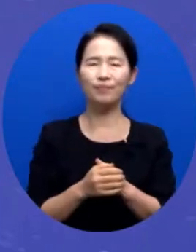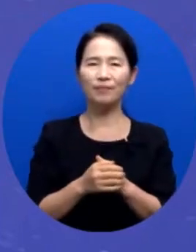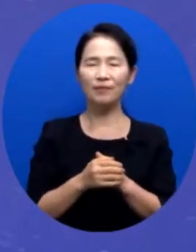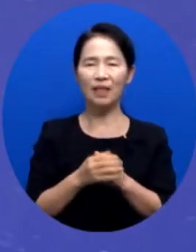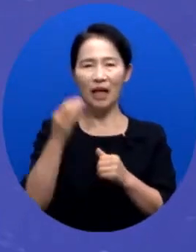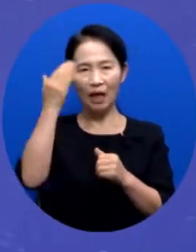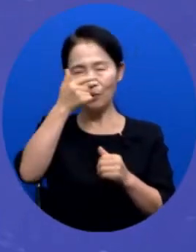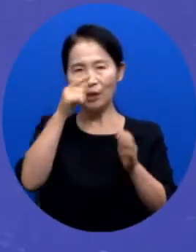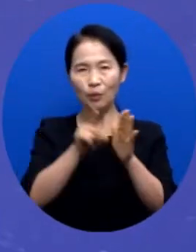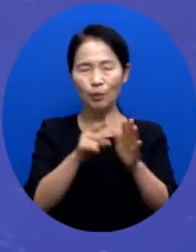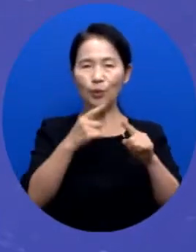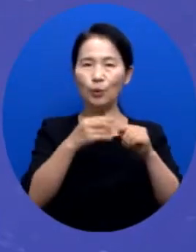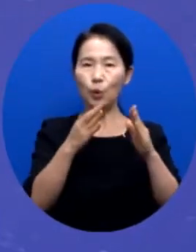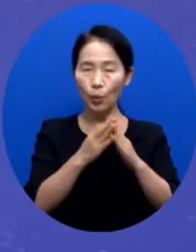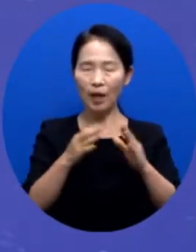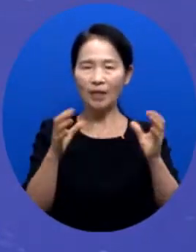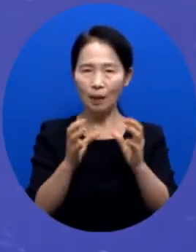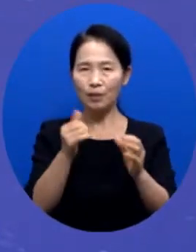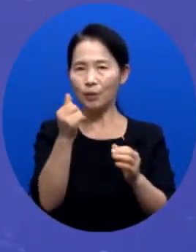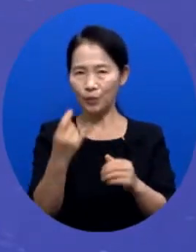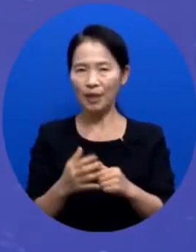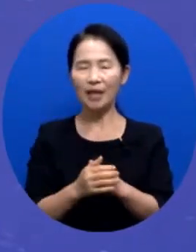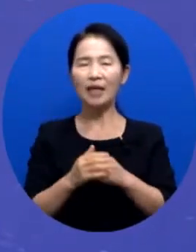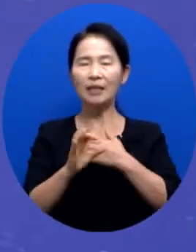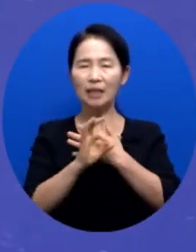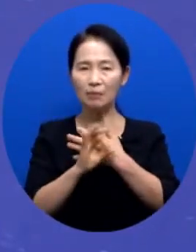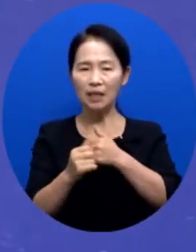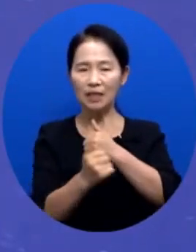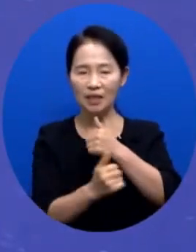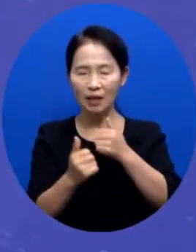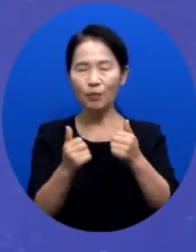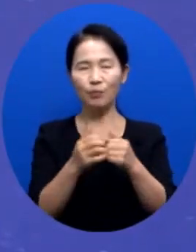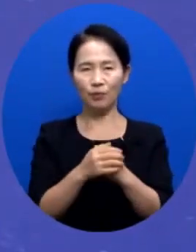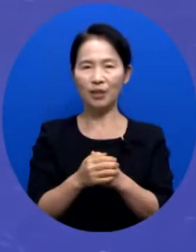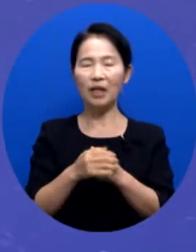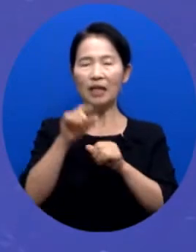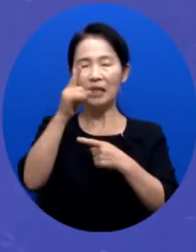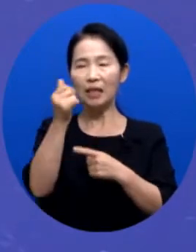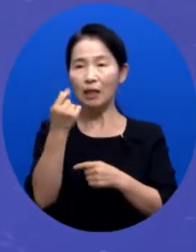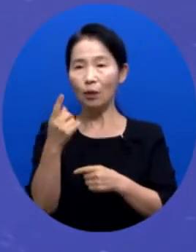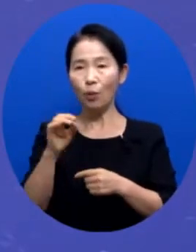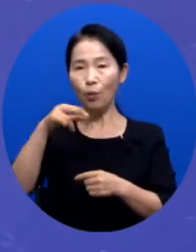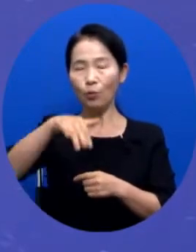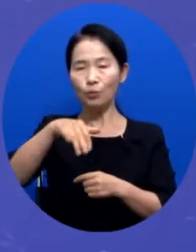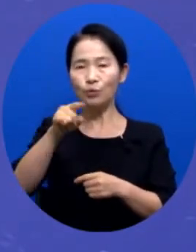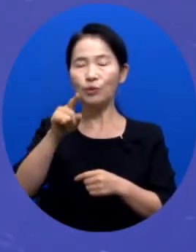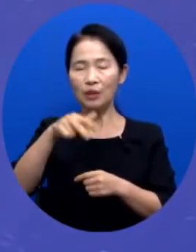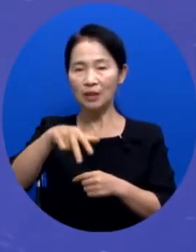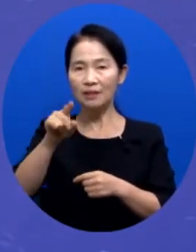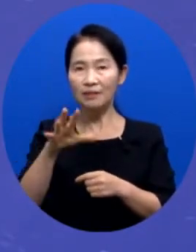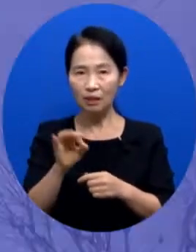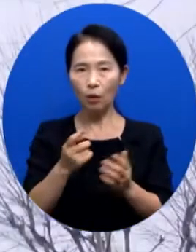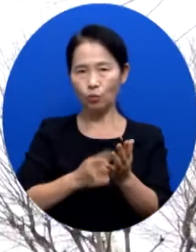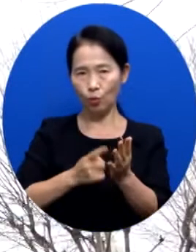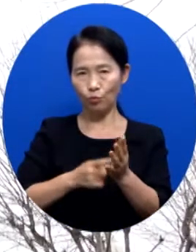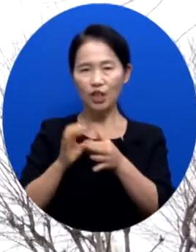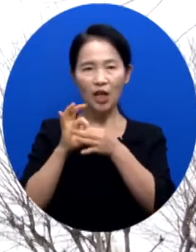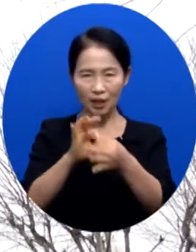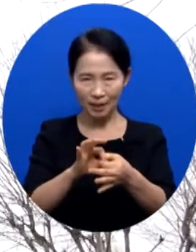한국기독교 교회협의회 가 임시 실행 위원회 를 열고 이 홍정현 총무의 연 2만 을 확정했습니다